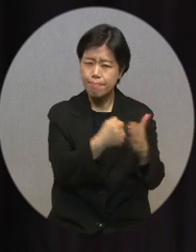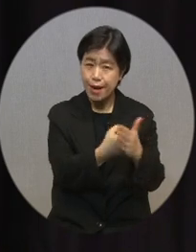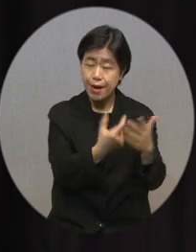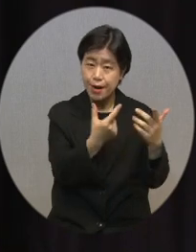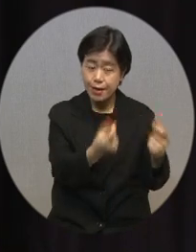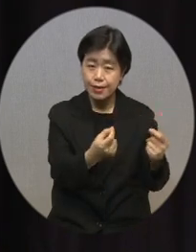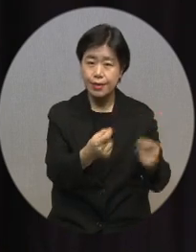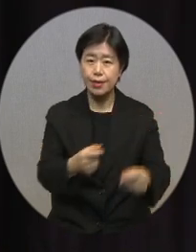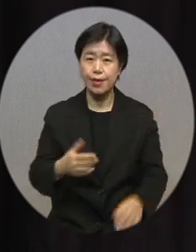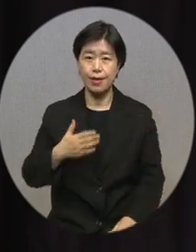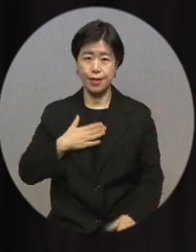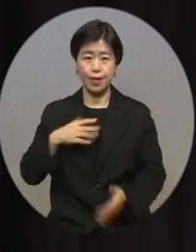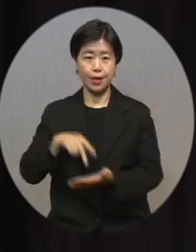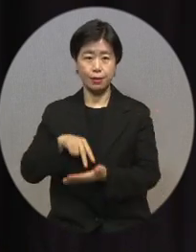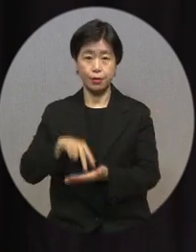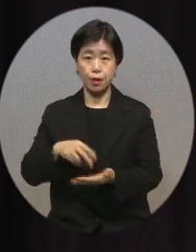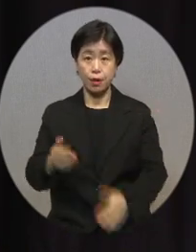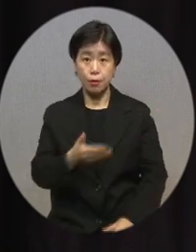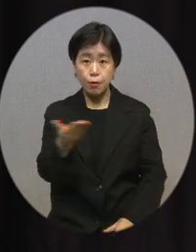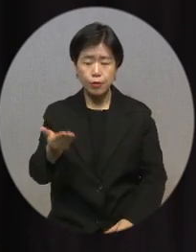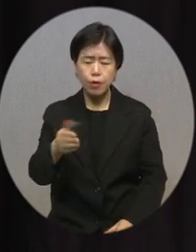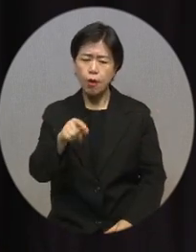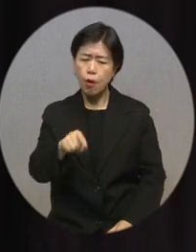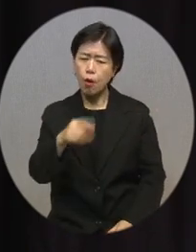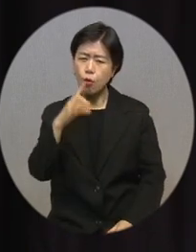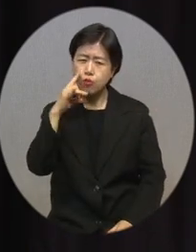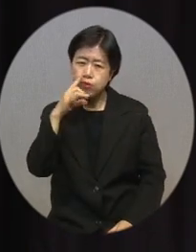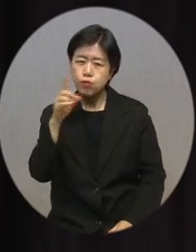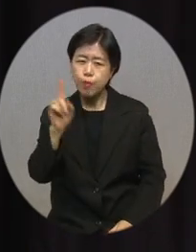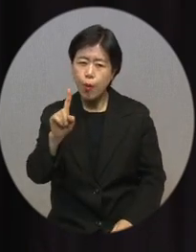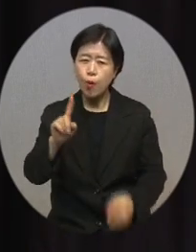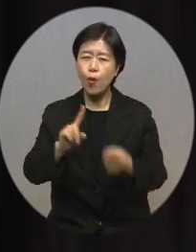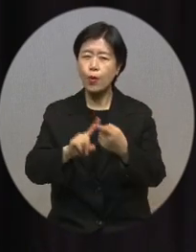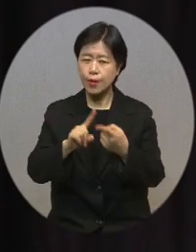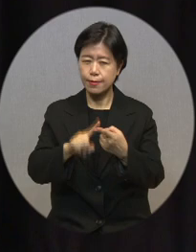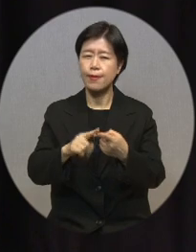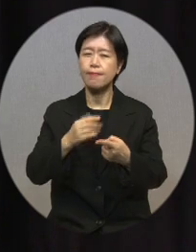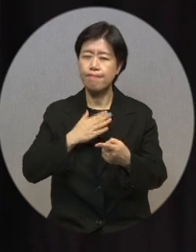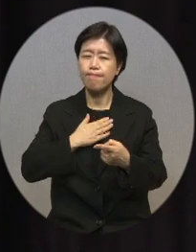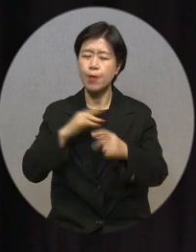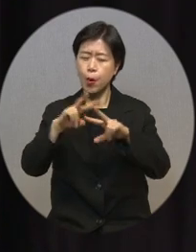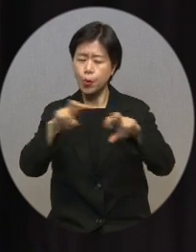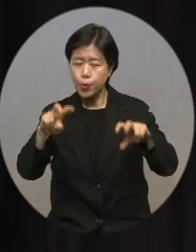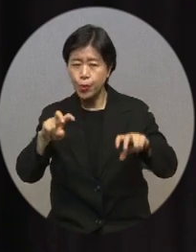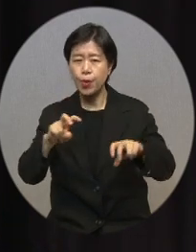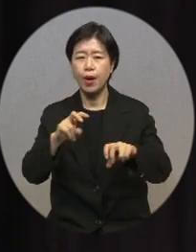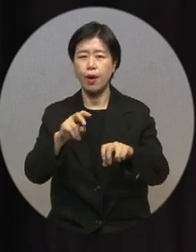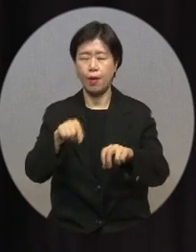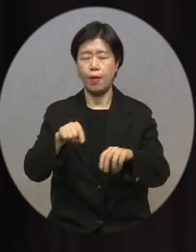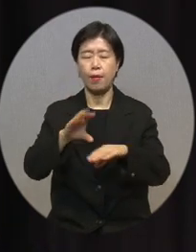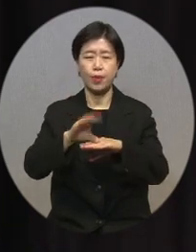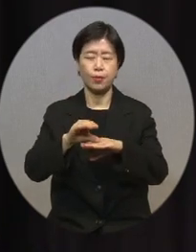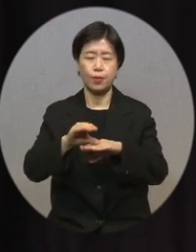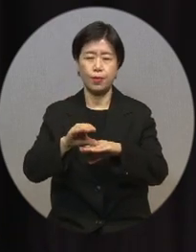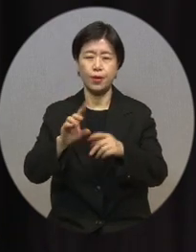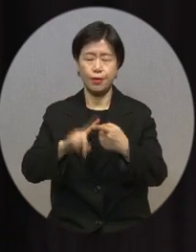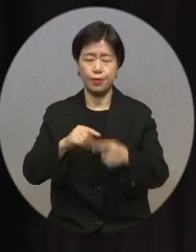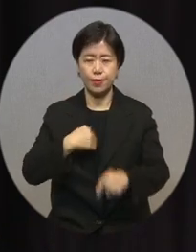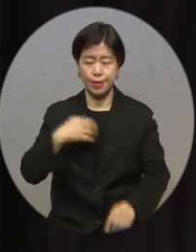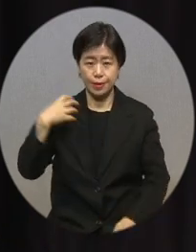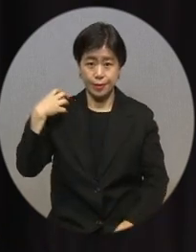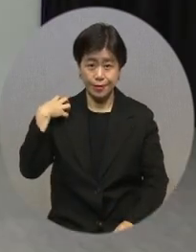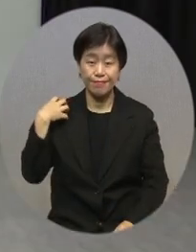또 알아야 하는 그런 이슈들을 좀 더 촘촘하게 들여다보는 시간을 만들도록 최선을